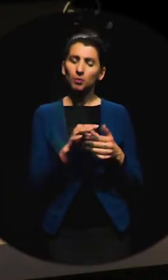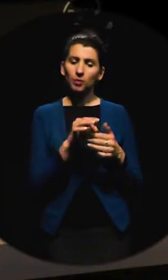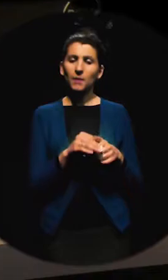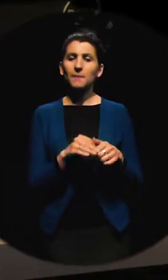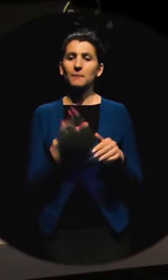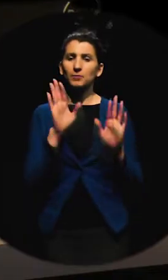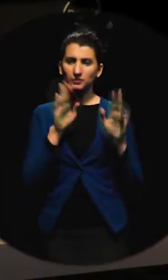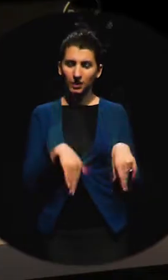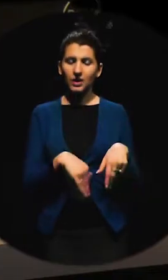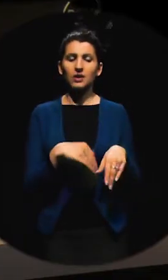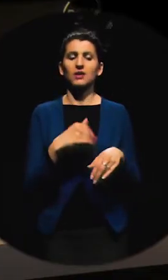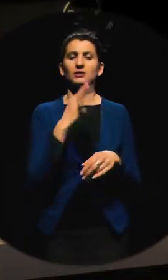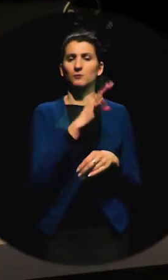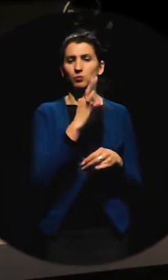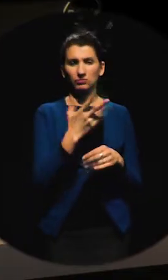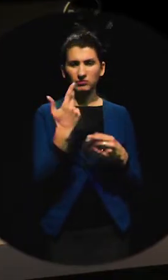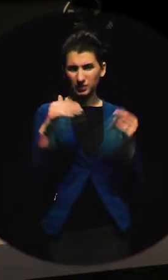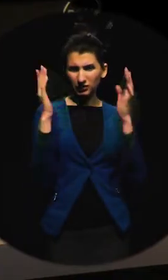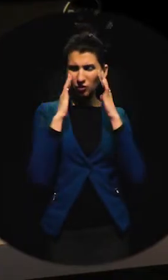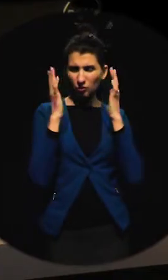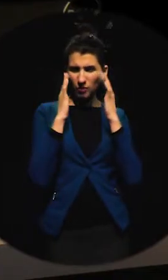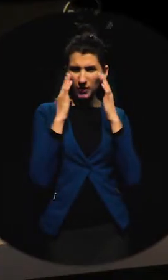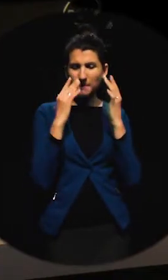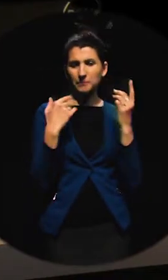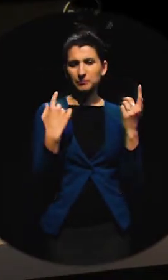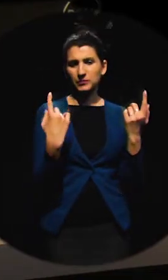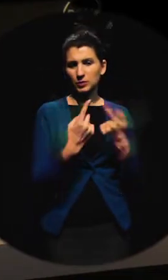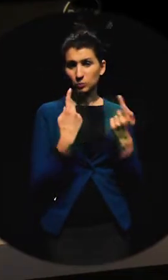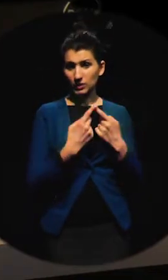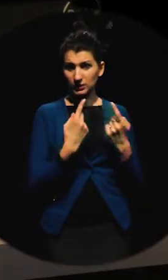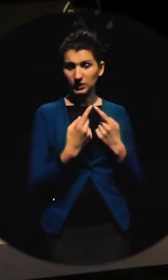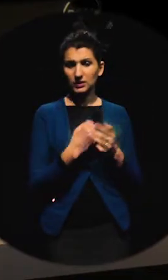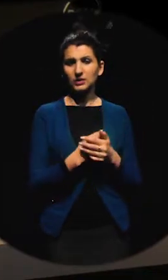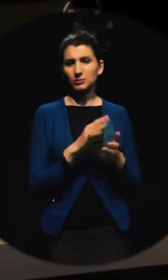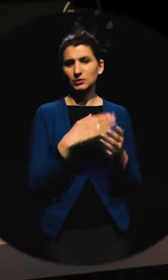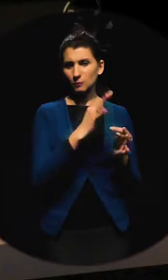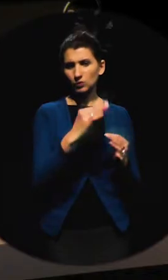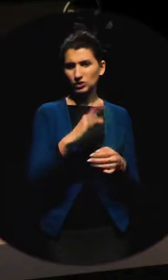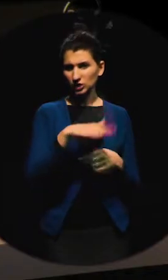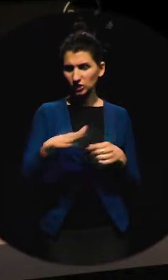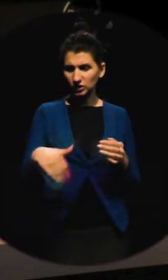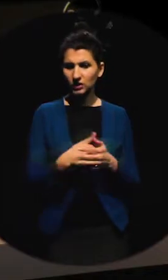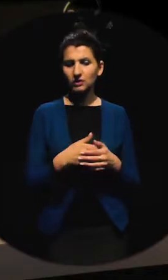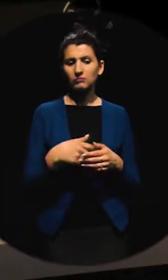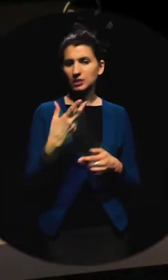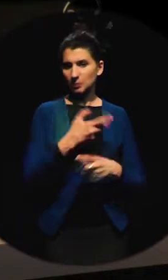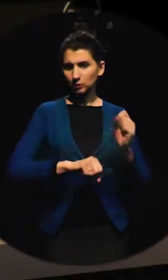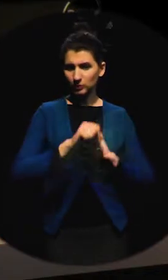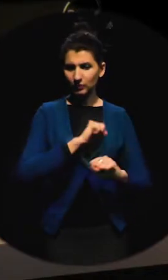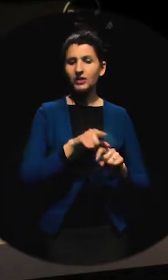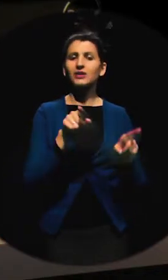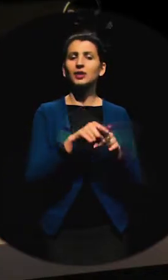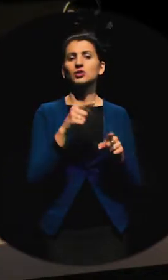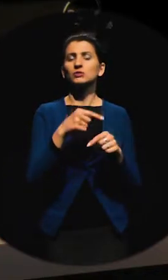umieszczając swoje nieświadome sytuacje, w której występują dzieci i narażając je na ten